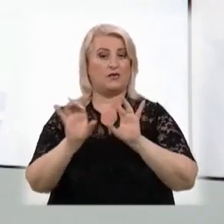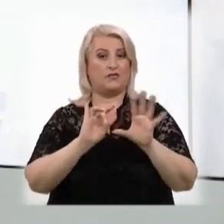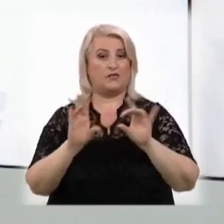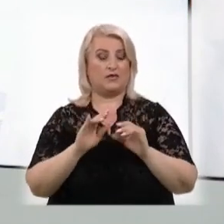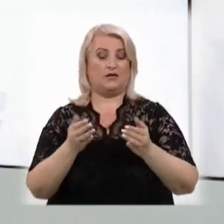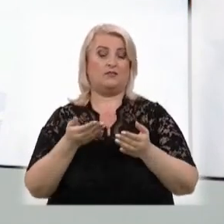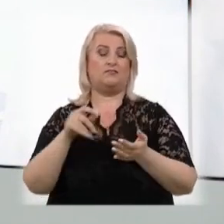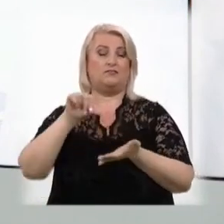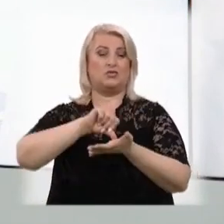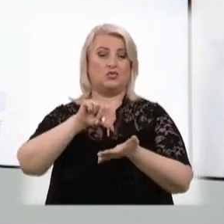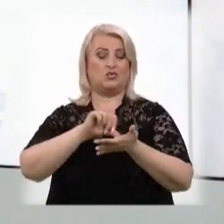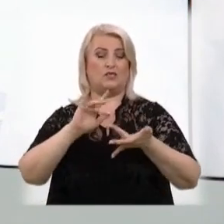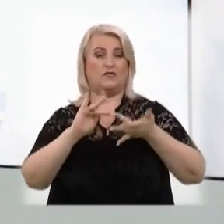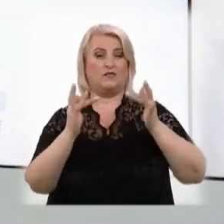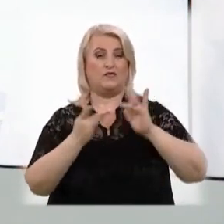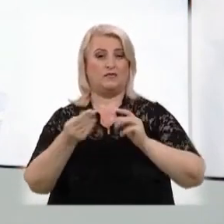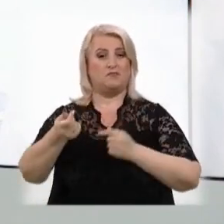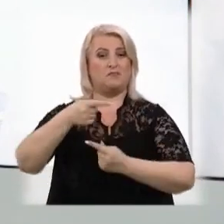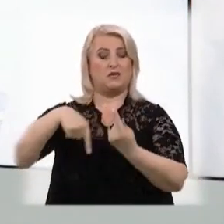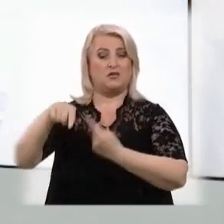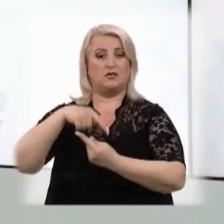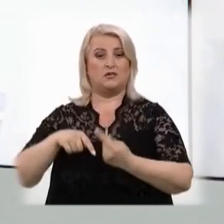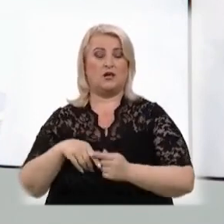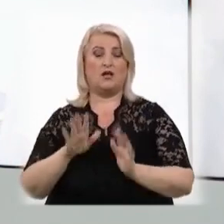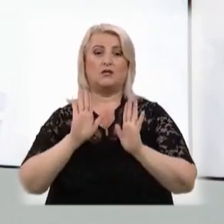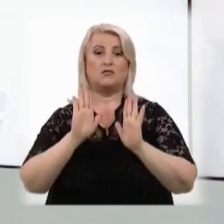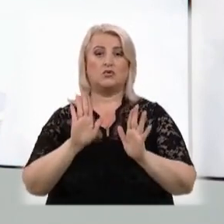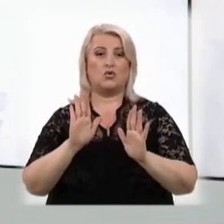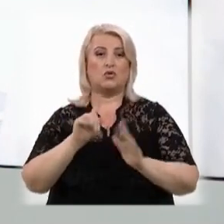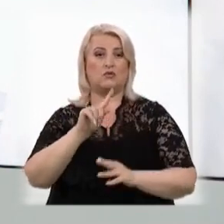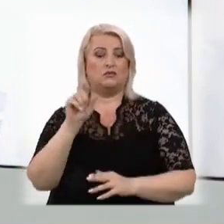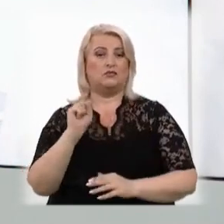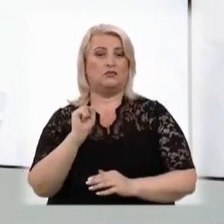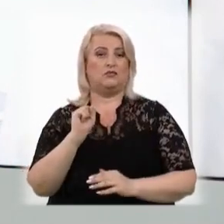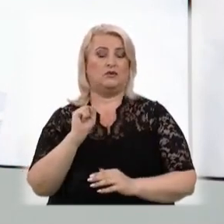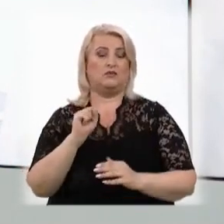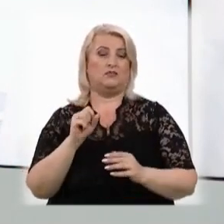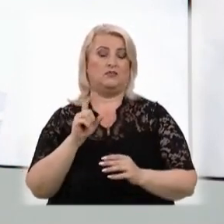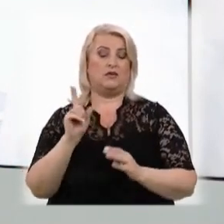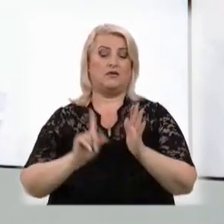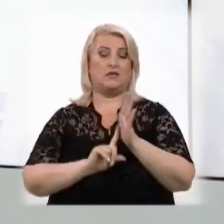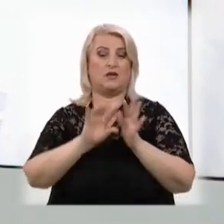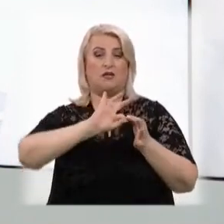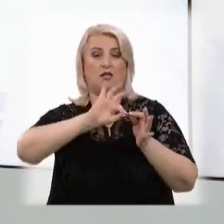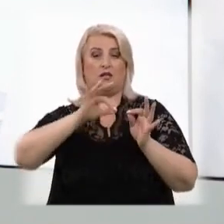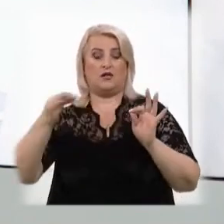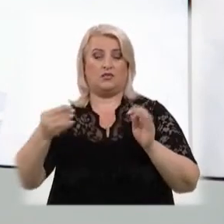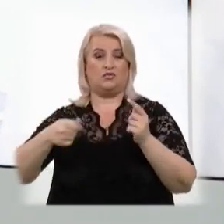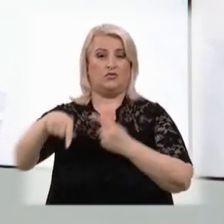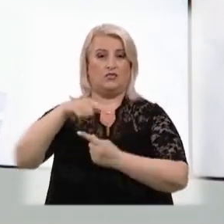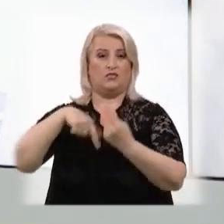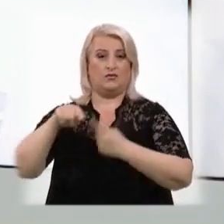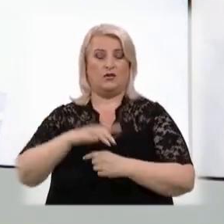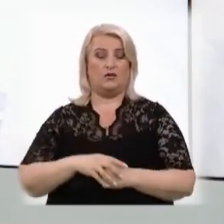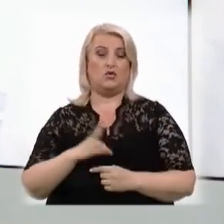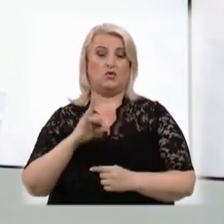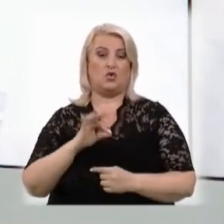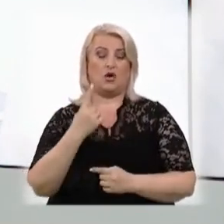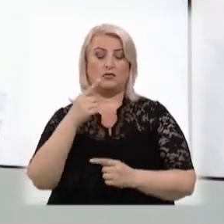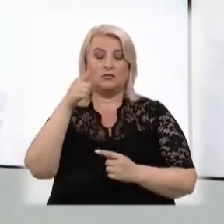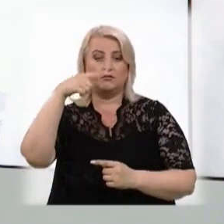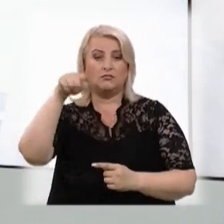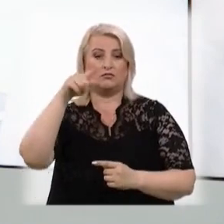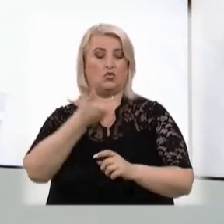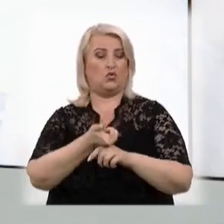prezența digitala business lui nu este decât o za din întreg lanțul valoric al afacerii însă o za